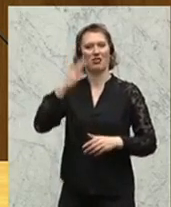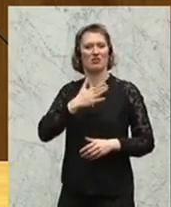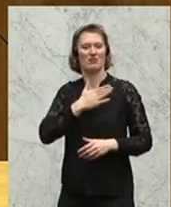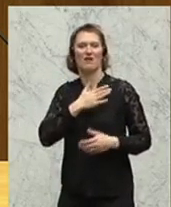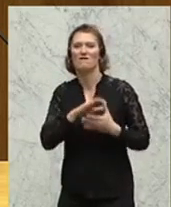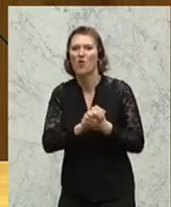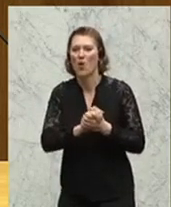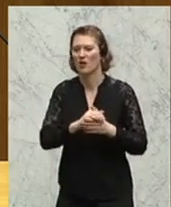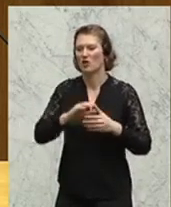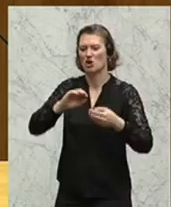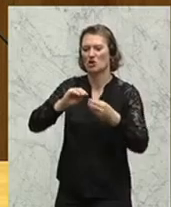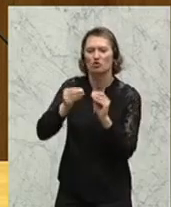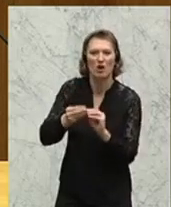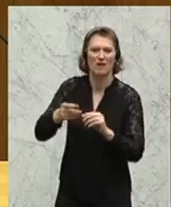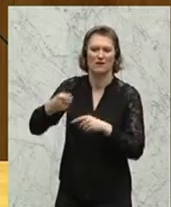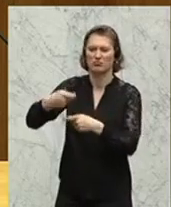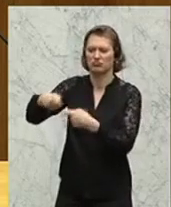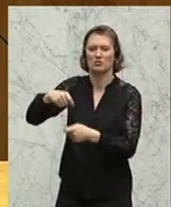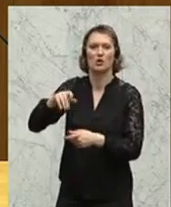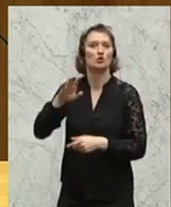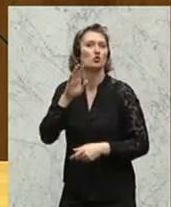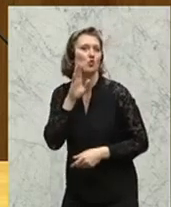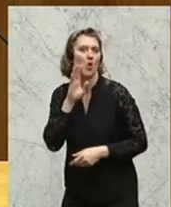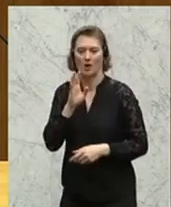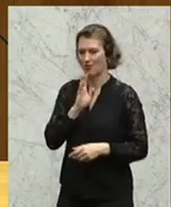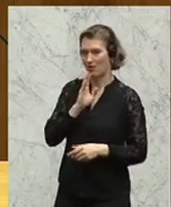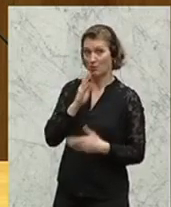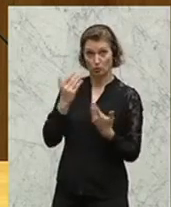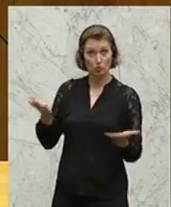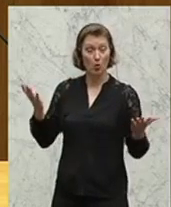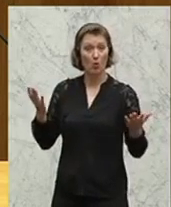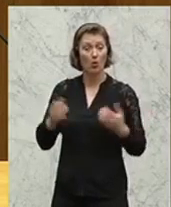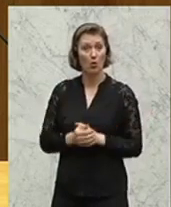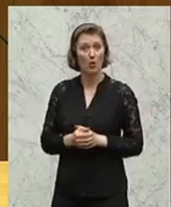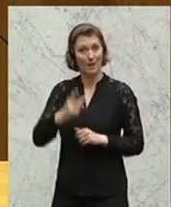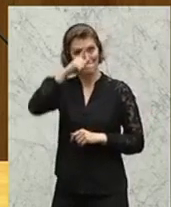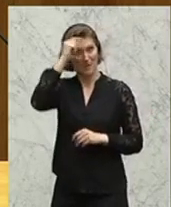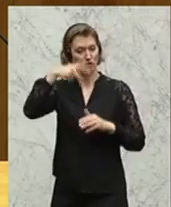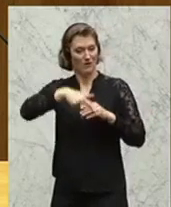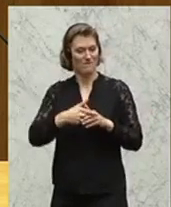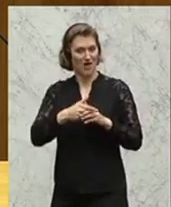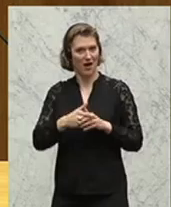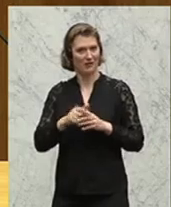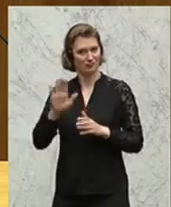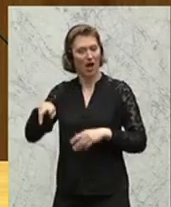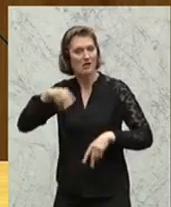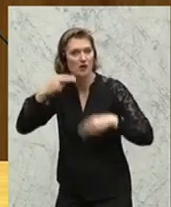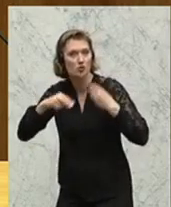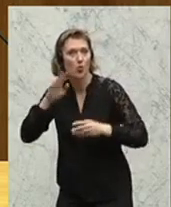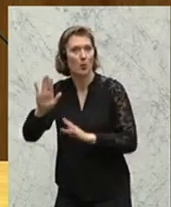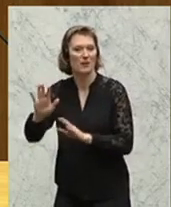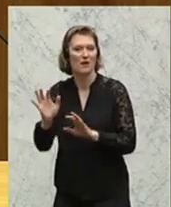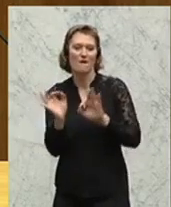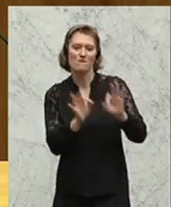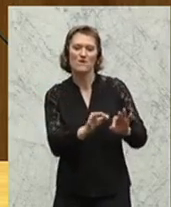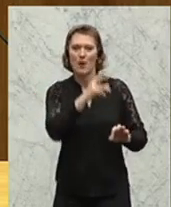Freunde trifft, Geschäfte macht, zuhört und redet. Also das Gastronomie ist ein Menschenwerk, von Hand gemacht und von Menschen für